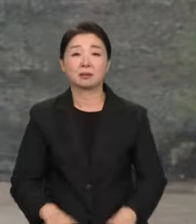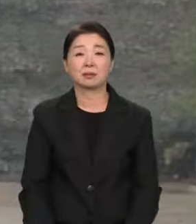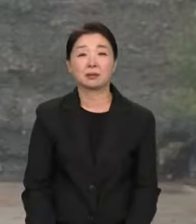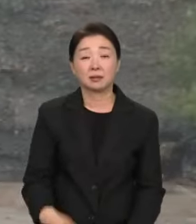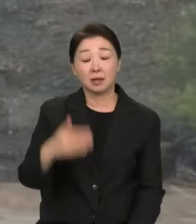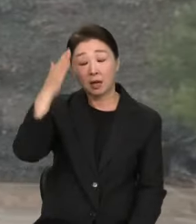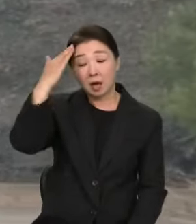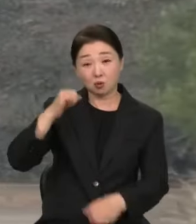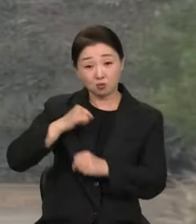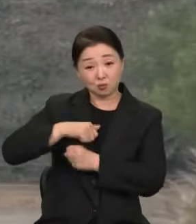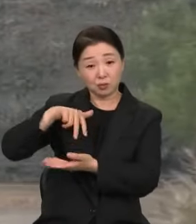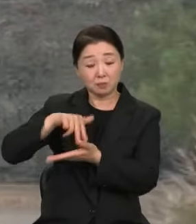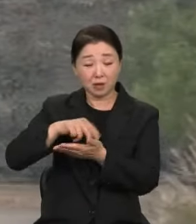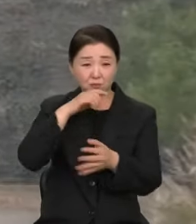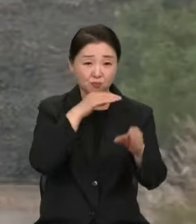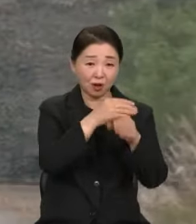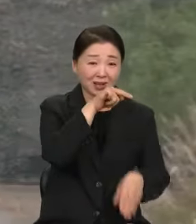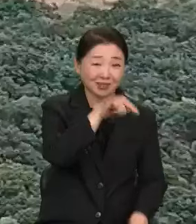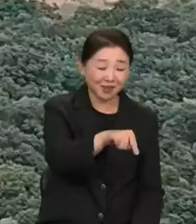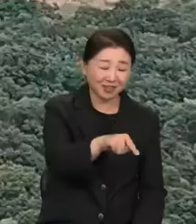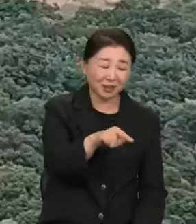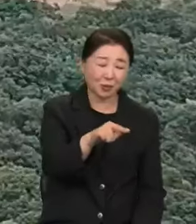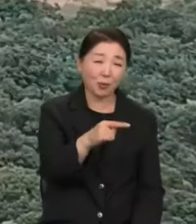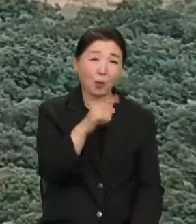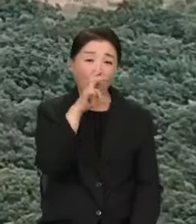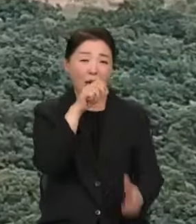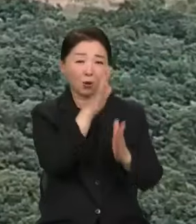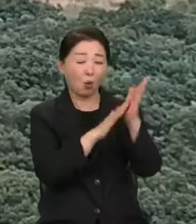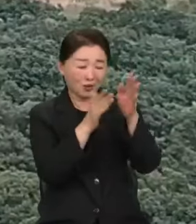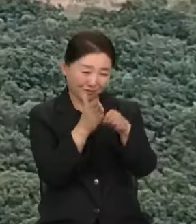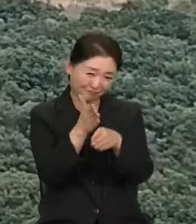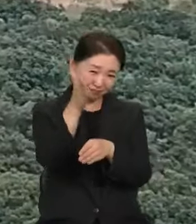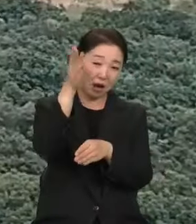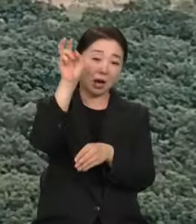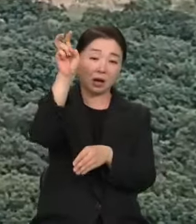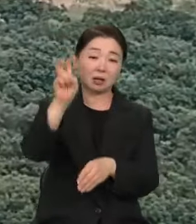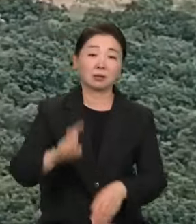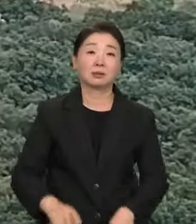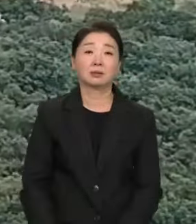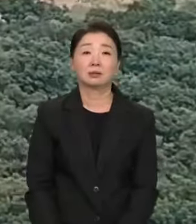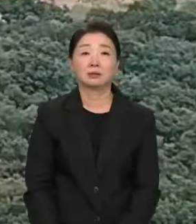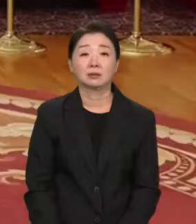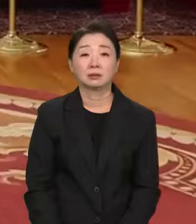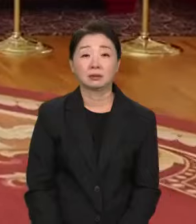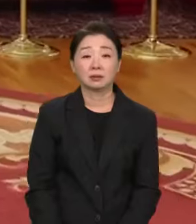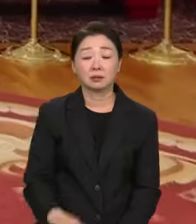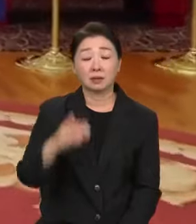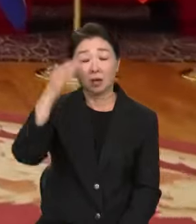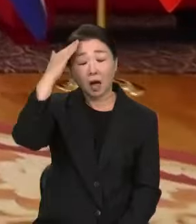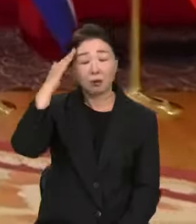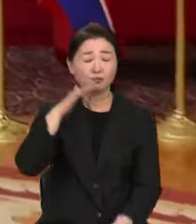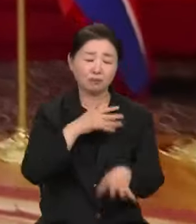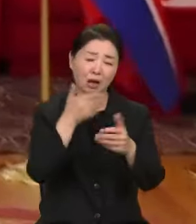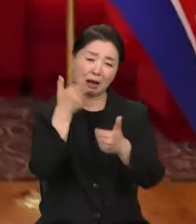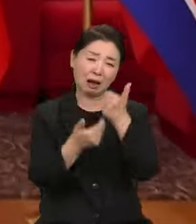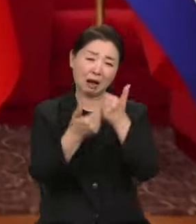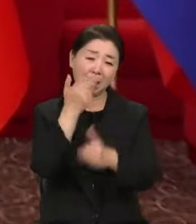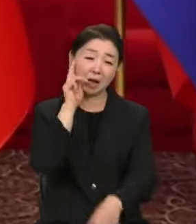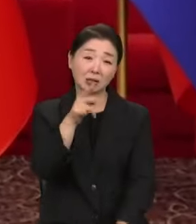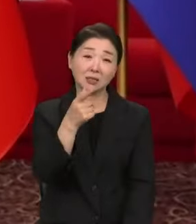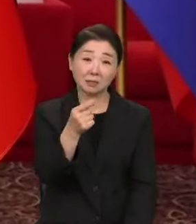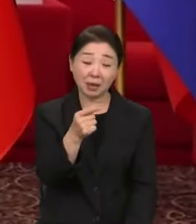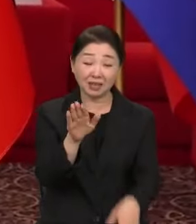군 당국은 북한이 이곳에 콘크리트 방벽을 세울 것으로 보고 있습니다. 남북 갈등 수위가 높아진 걸 기회